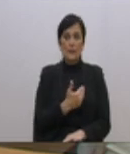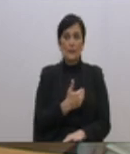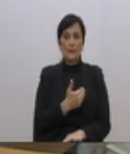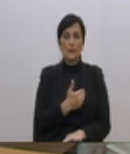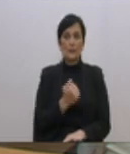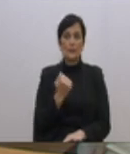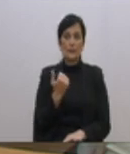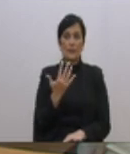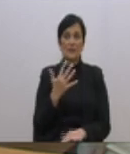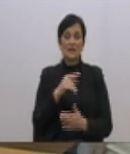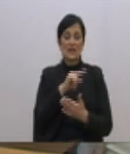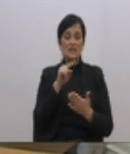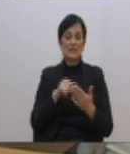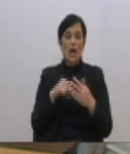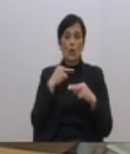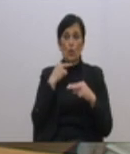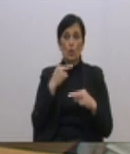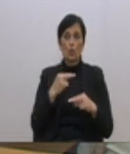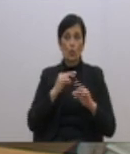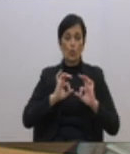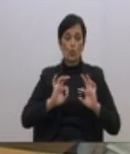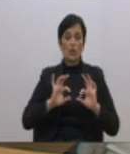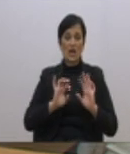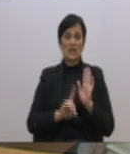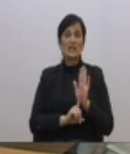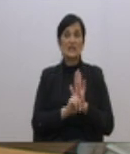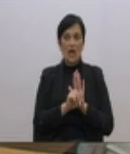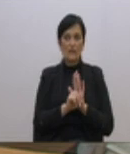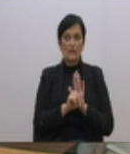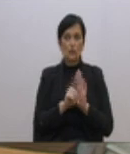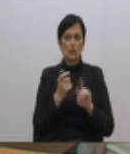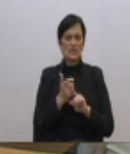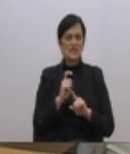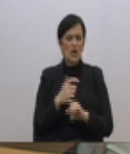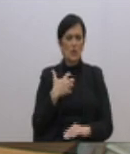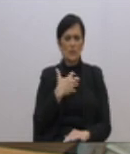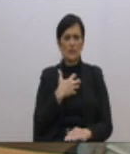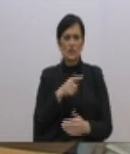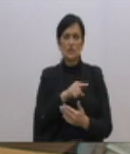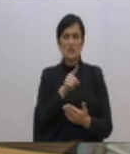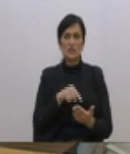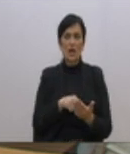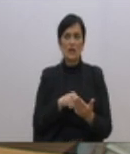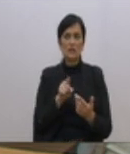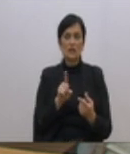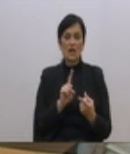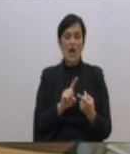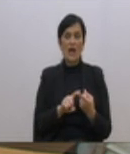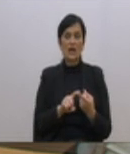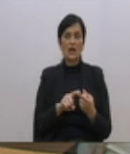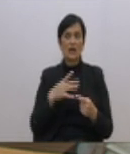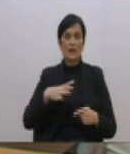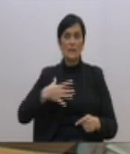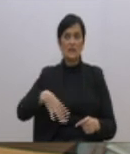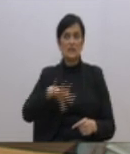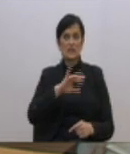რამდენიმე საკითხსა გავამახვილო ყურადღება და დავიწყო, რა თქმა უნდა, ძალიან მნიშვნელოვანი საკითხიც, რომელიც ეხება